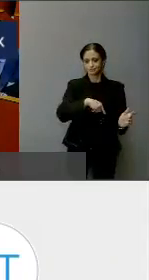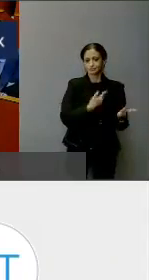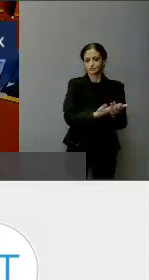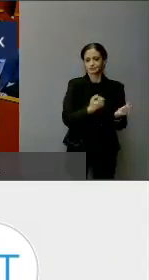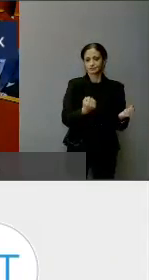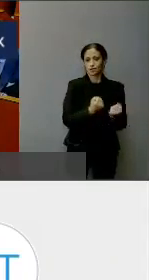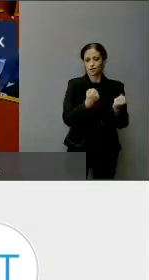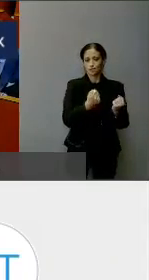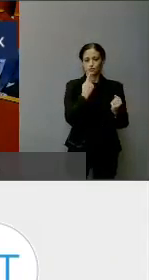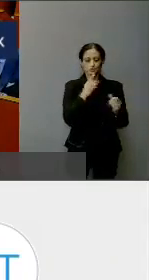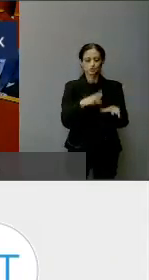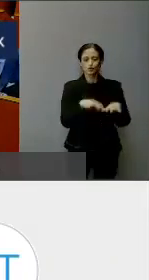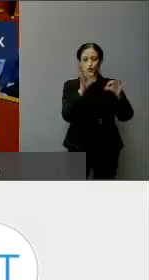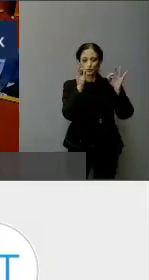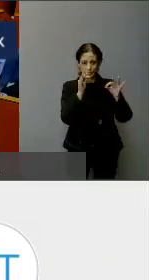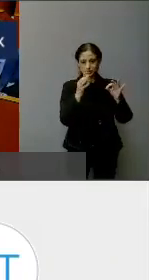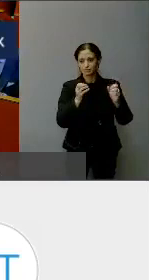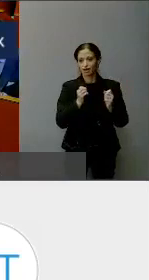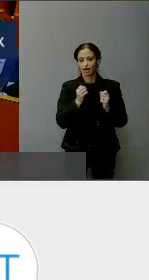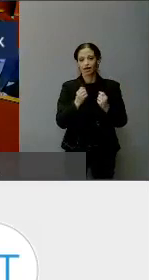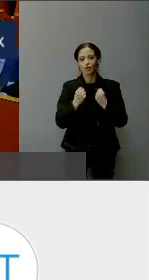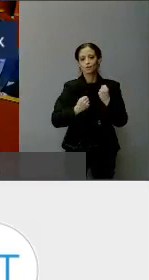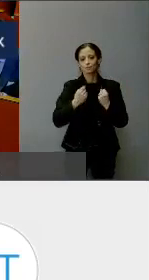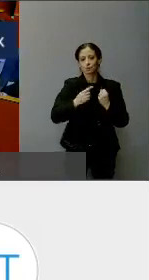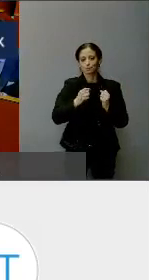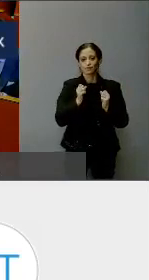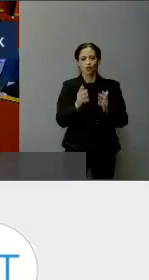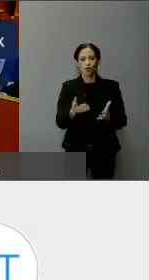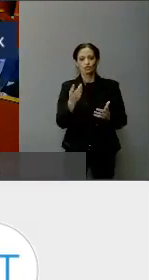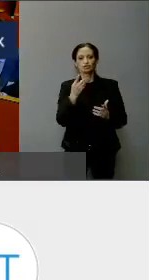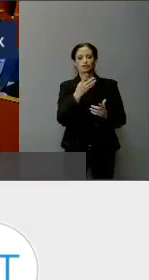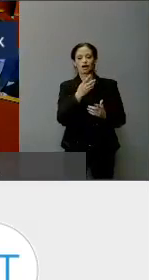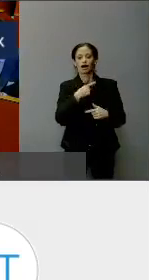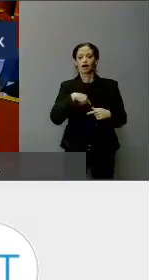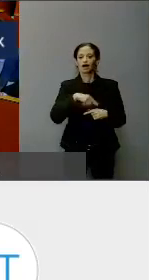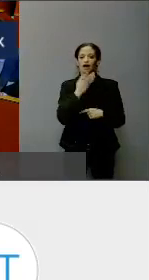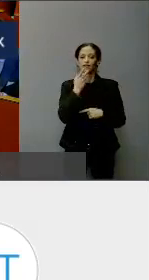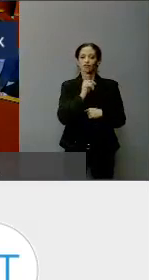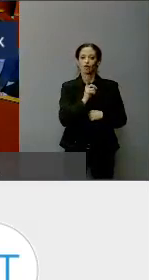la volontà e non offrirsi